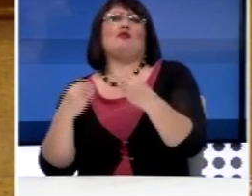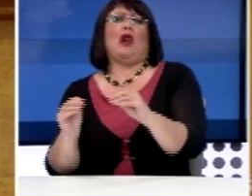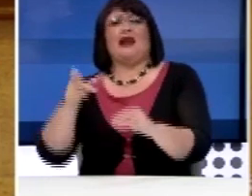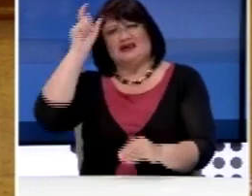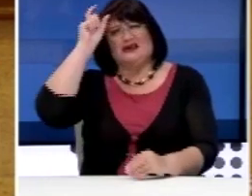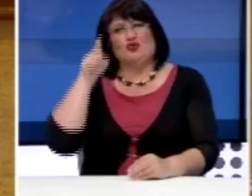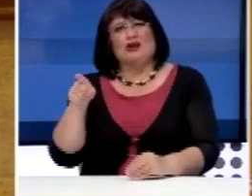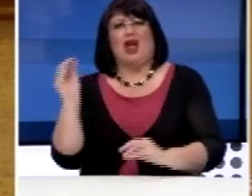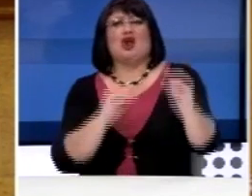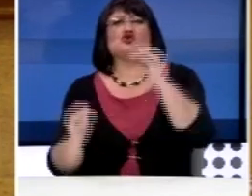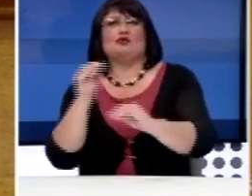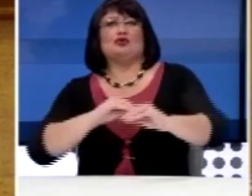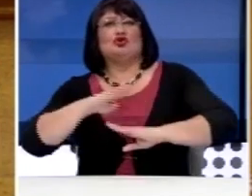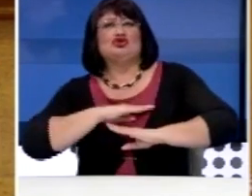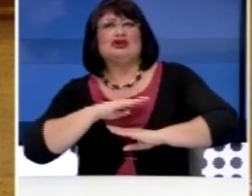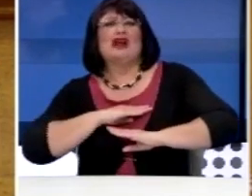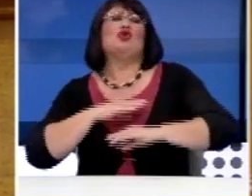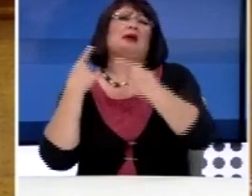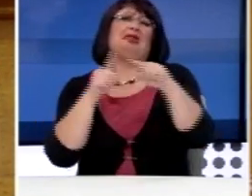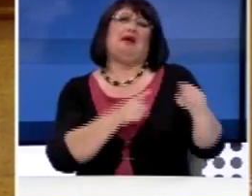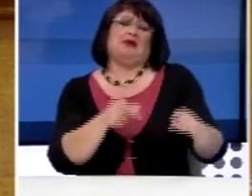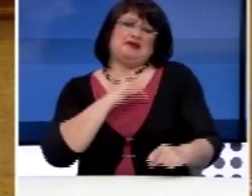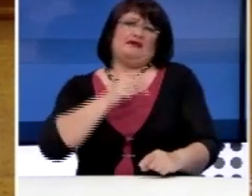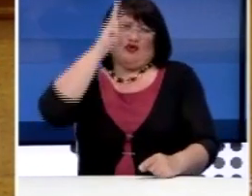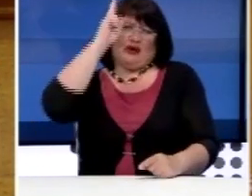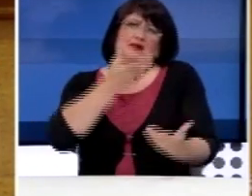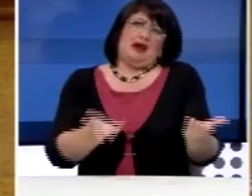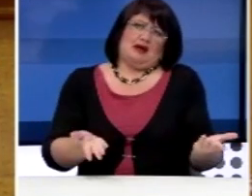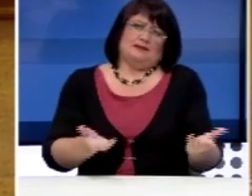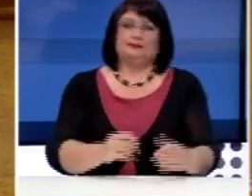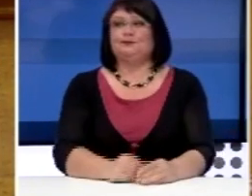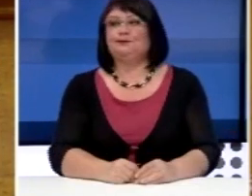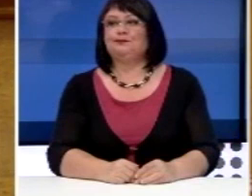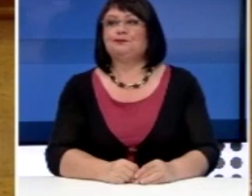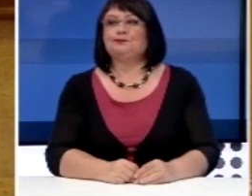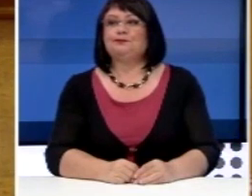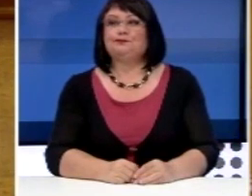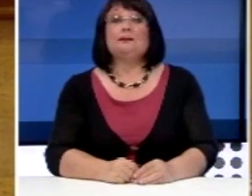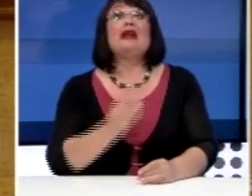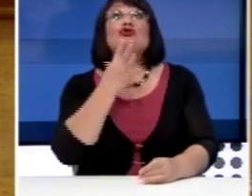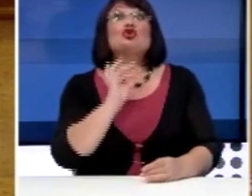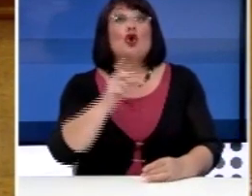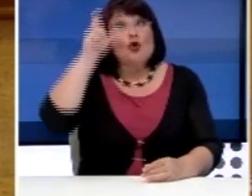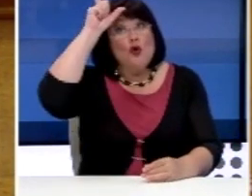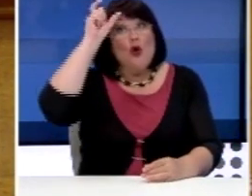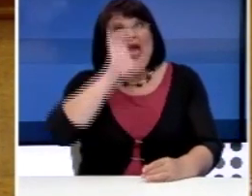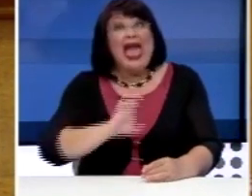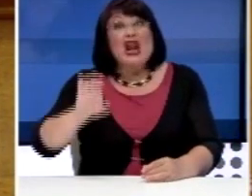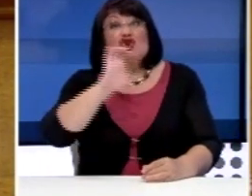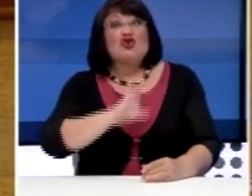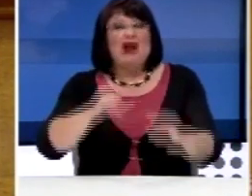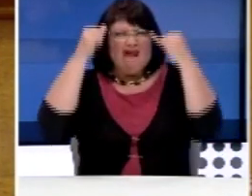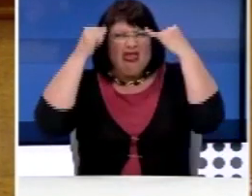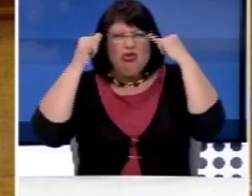την εξοπλίζει στρατιωτικά και τόσα άλλα. Γι' αυτό και ο Ερντογάν με περισσό θράσος